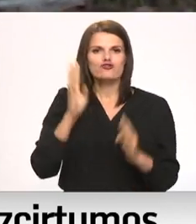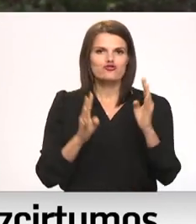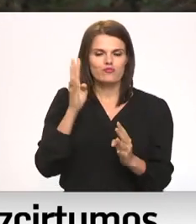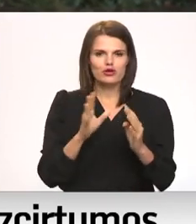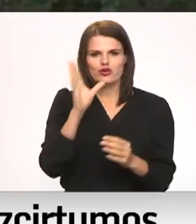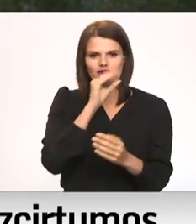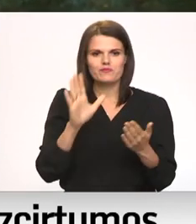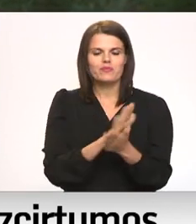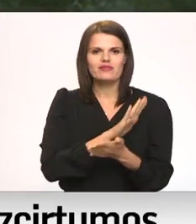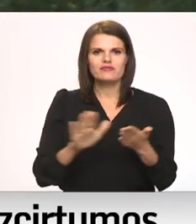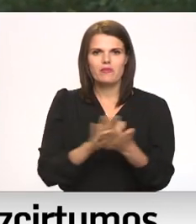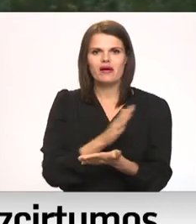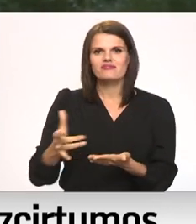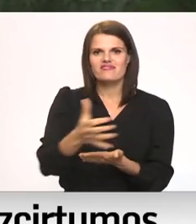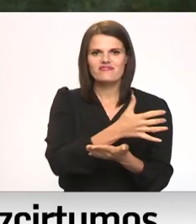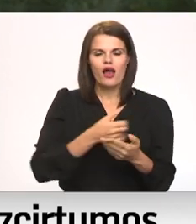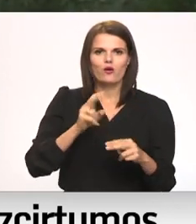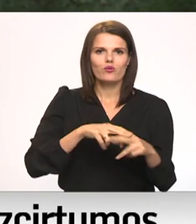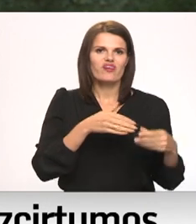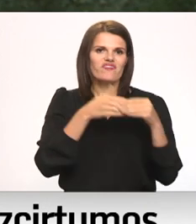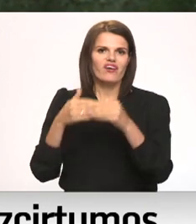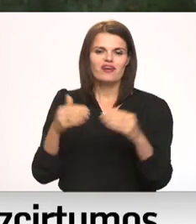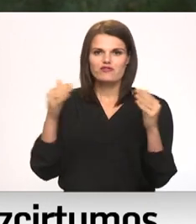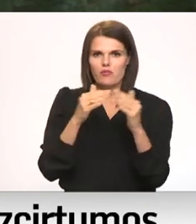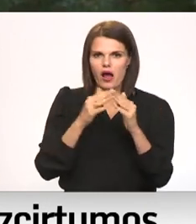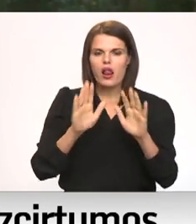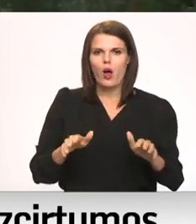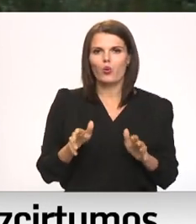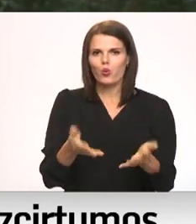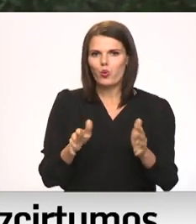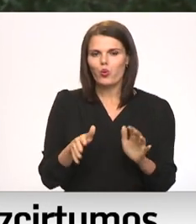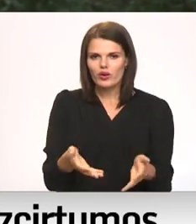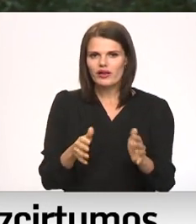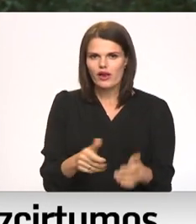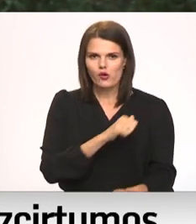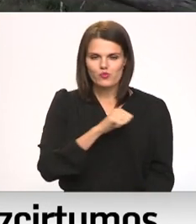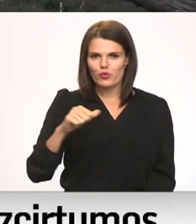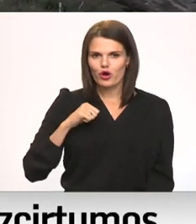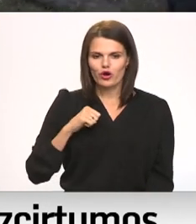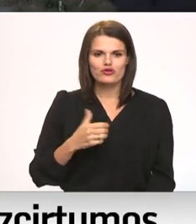tos iespējams bez maksas vākt un vest mājās, lai kurinātu savas krāsnes.